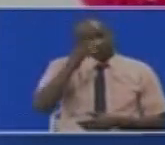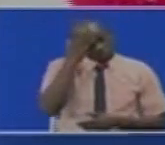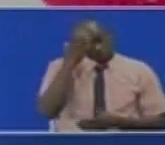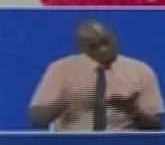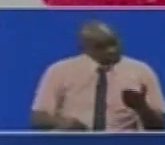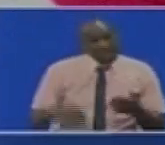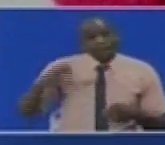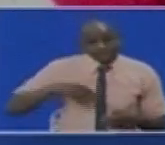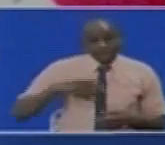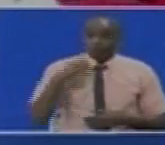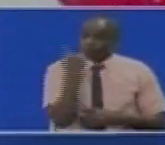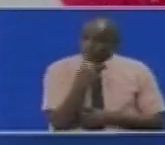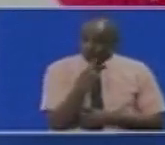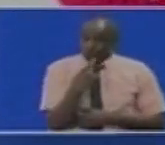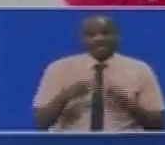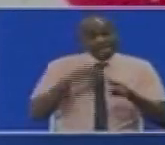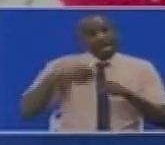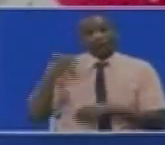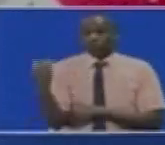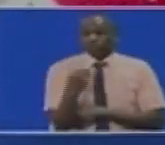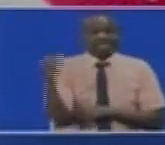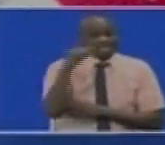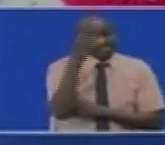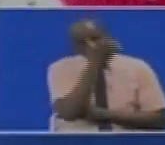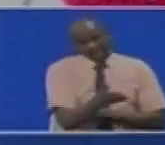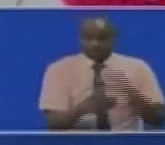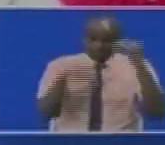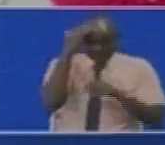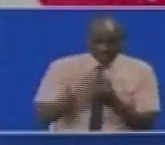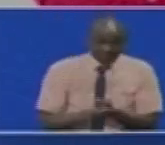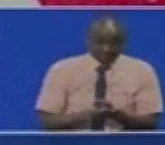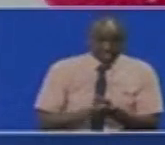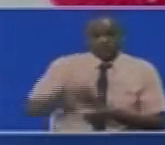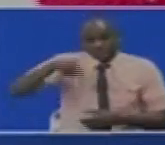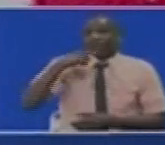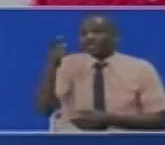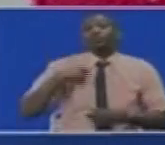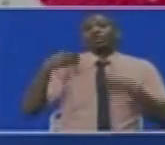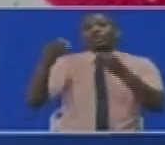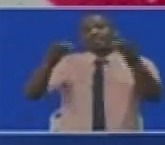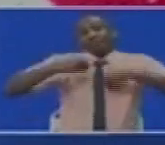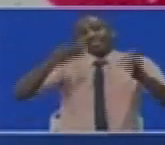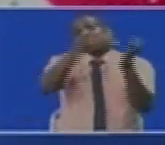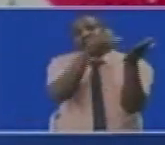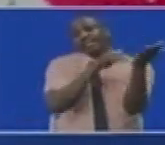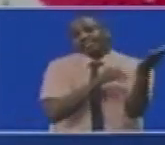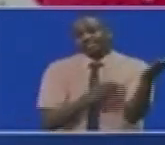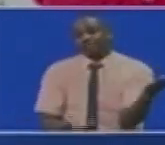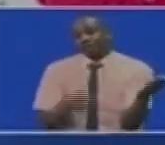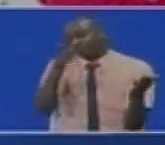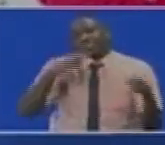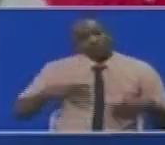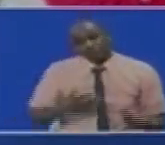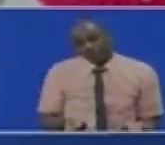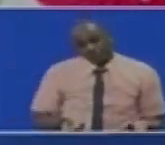watu ambao walio watoto wetu kule Garissa University, ukasema utatoa list ya hao